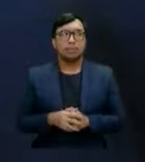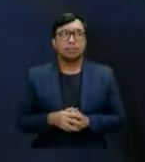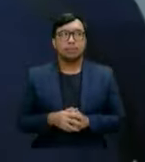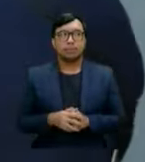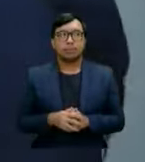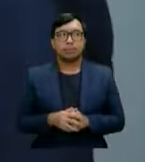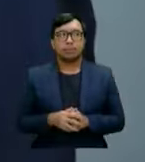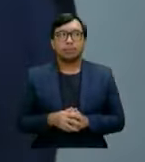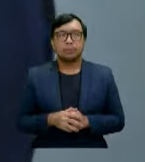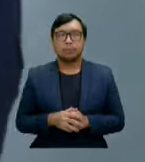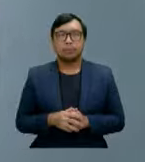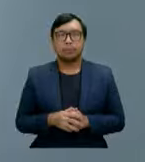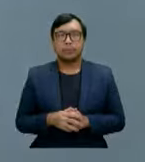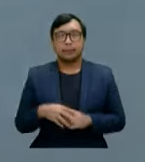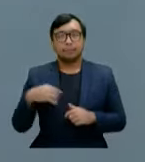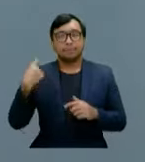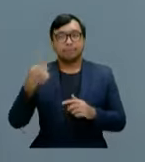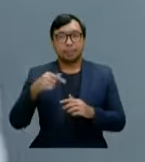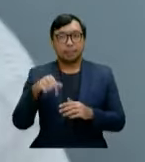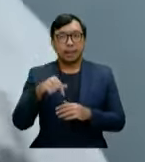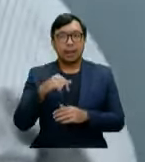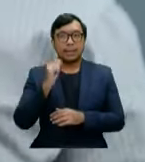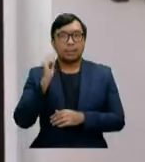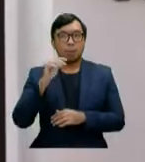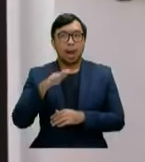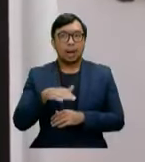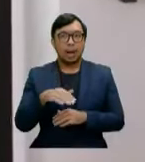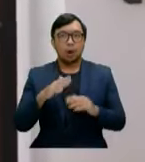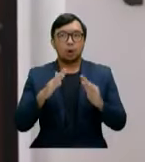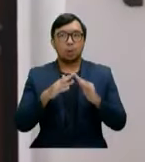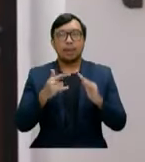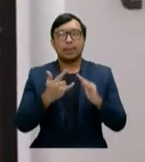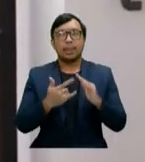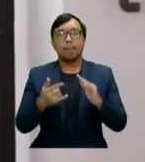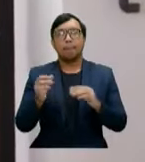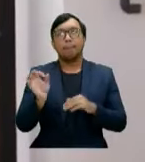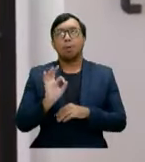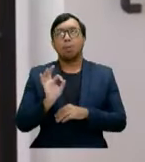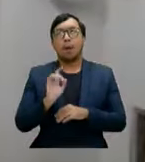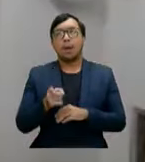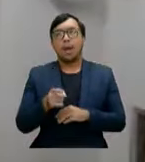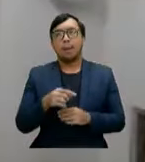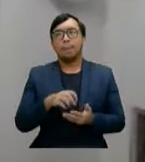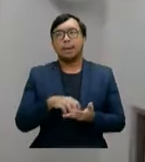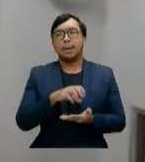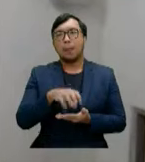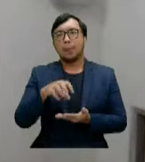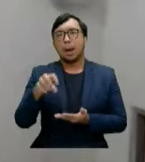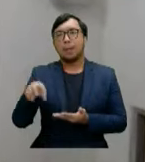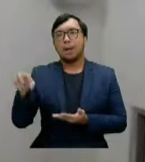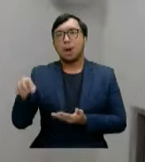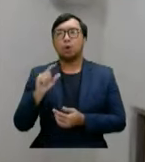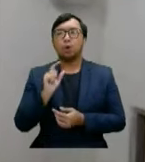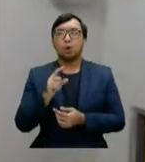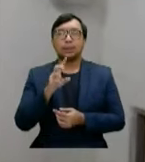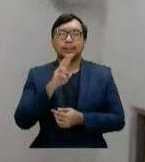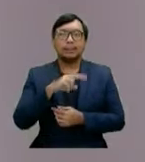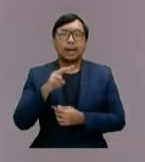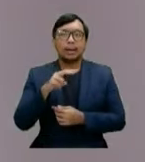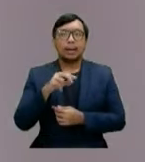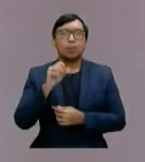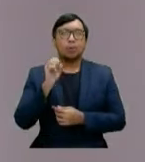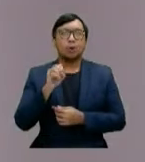Selama ini, ibu dua anak ini belum memiliki hunian tetap, sehingga mengharuskannya berpindah-pindah untuk mencari hunian yang murah dan